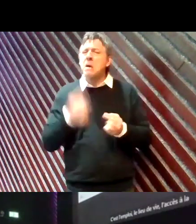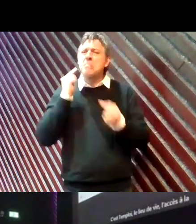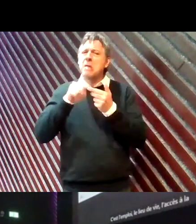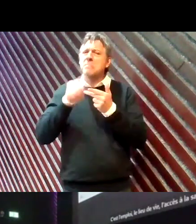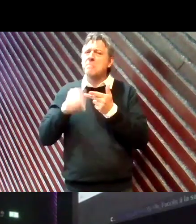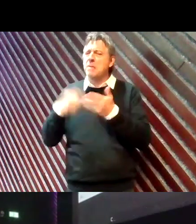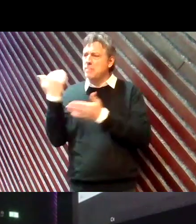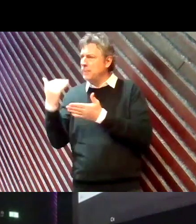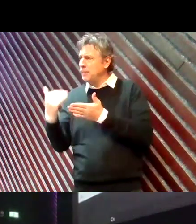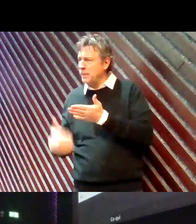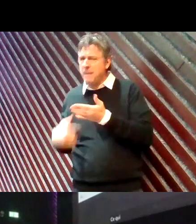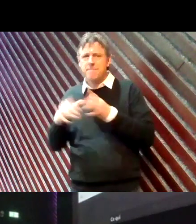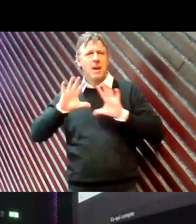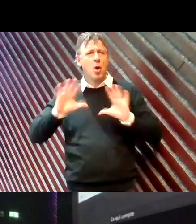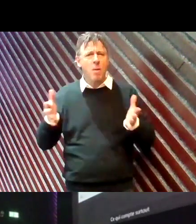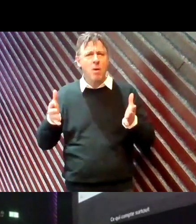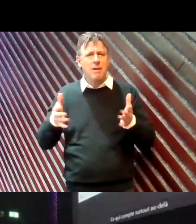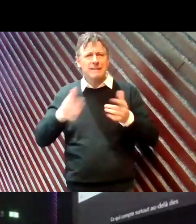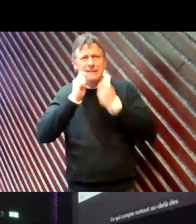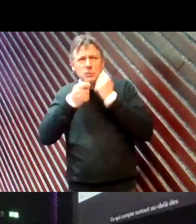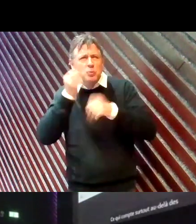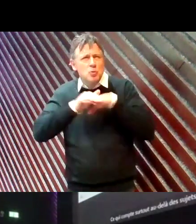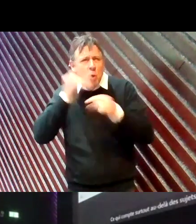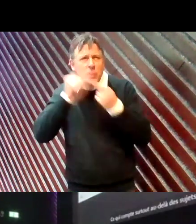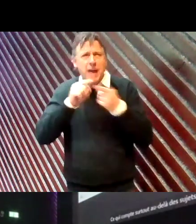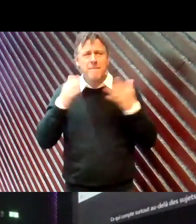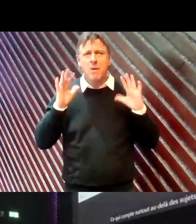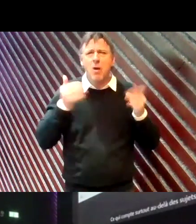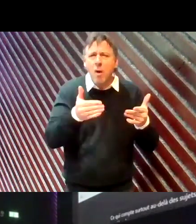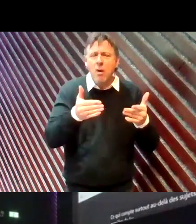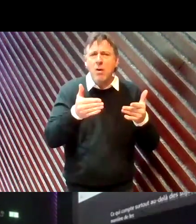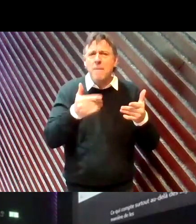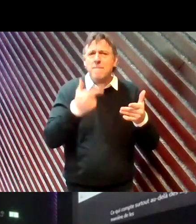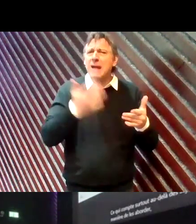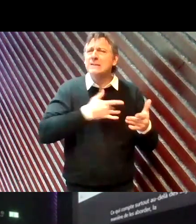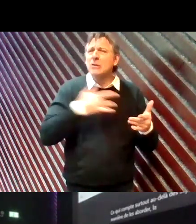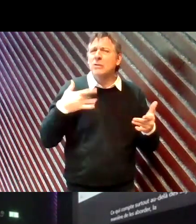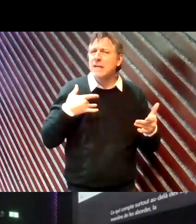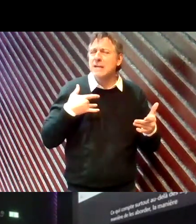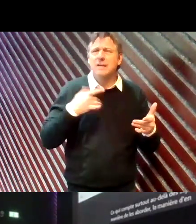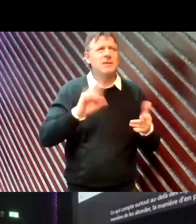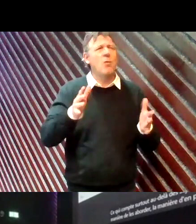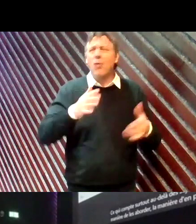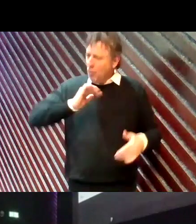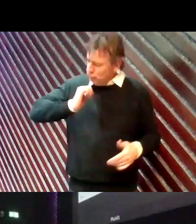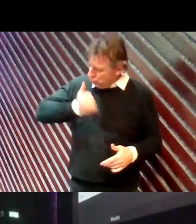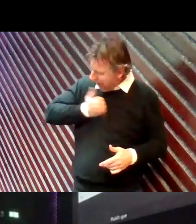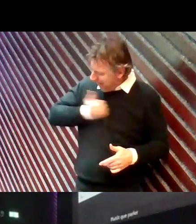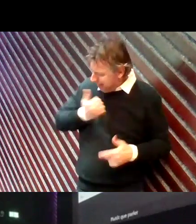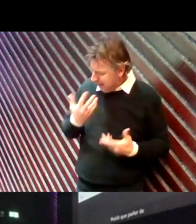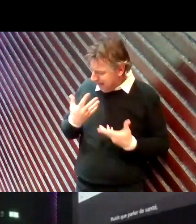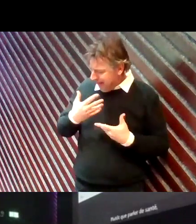c'est la manière de les aborder, la manière d'en parler. On veut parler de santé, ne pas faire qu'on parle de devenir acteur de sa santé pour la